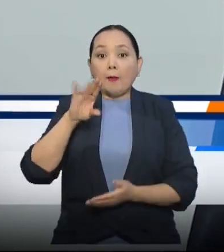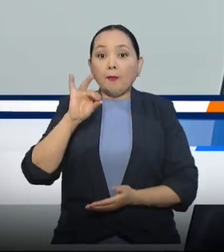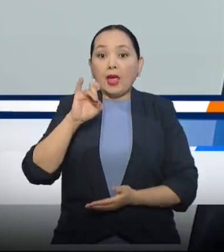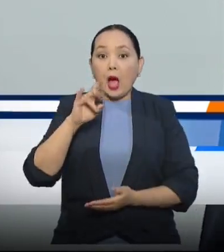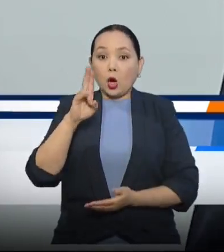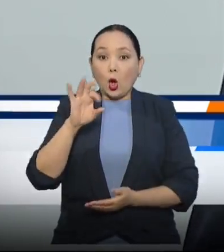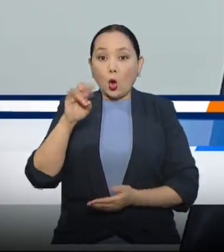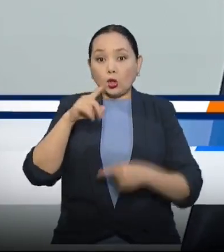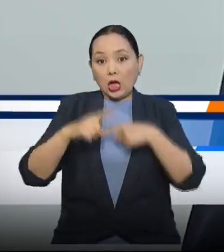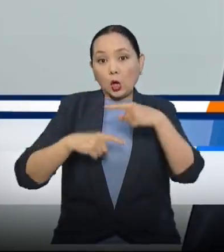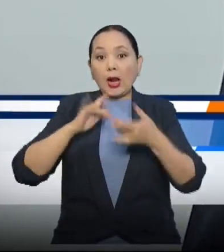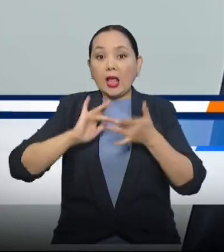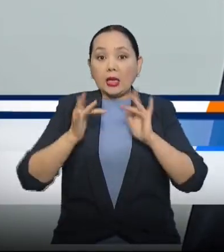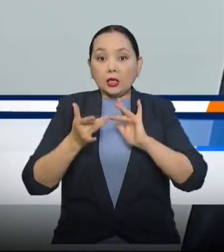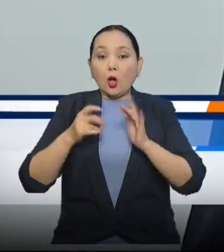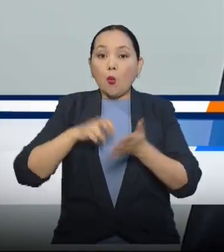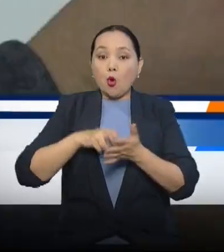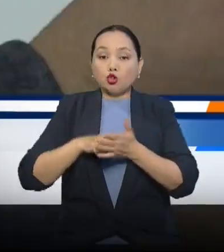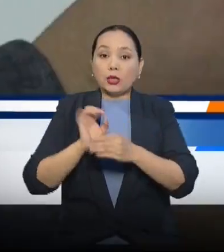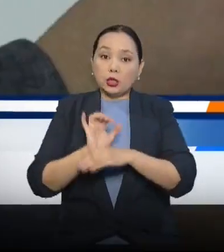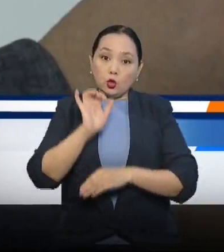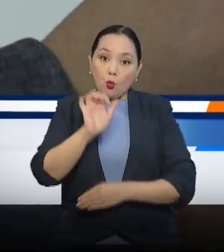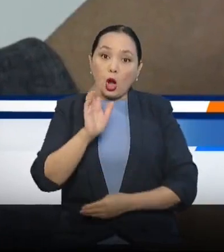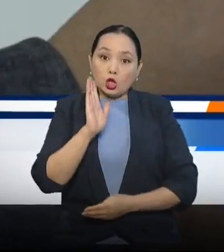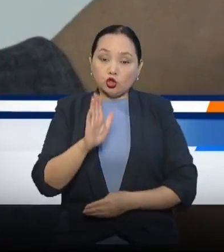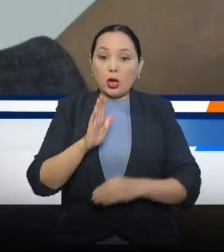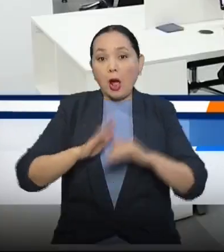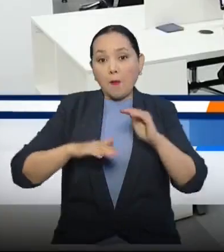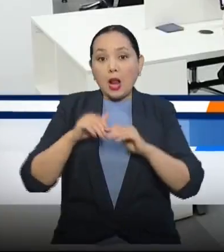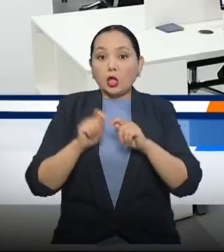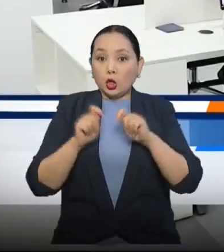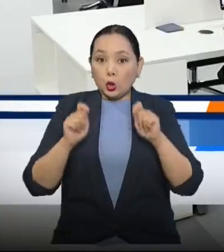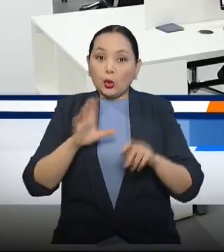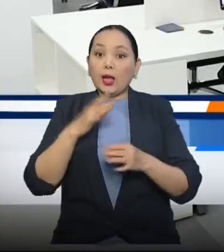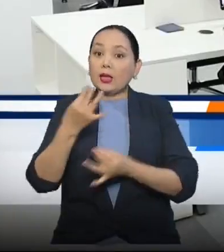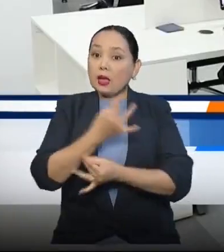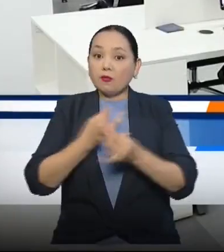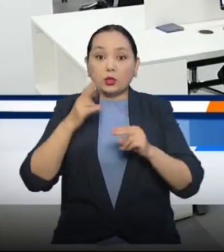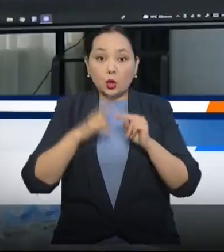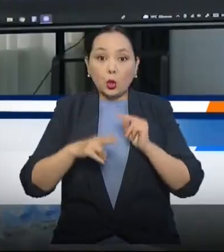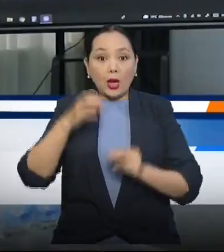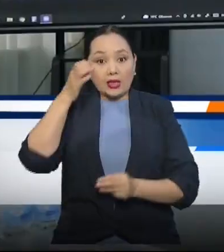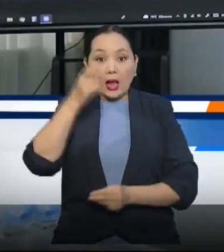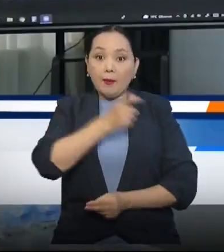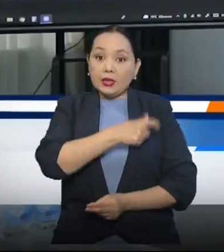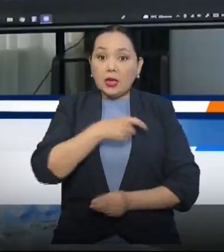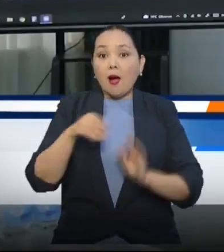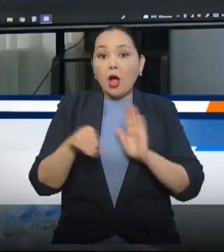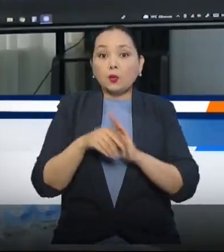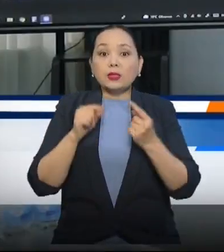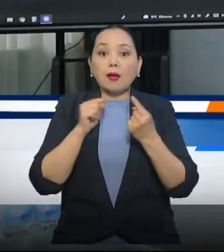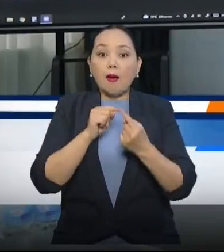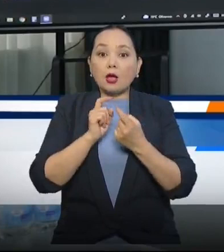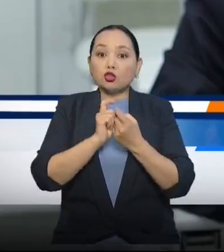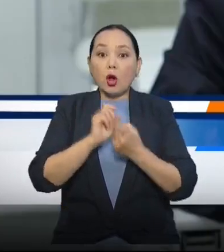holda elektron tarzda ularning elektron pochtasiga yuborilishi amaliyoti yo'lga qo'yilmoqda. Davra suhbati yakunida ta'lim inspeksiyasi va korrupsiyaga qarshi